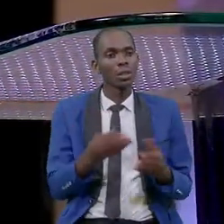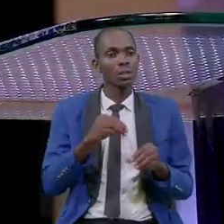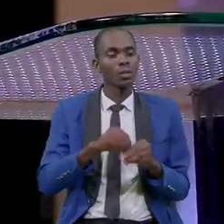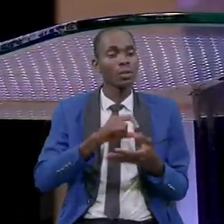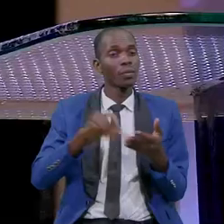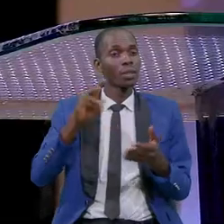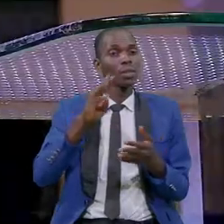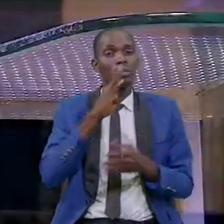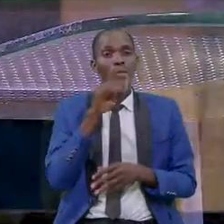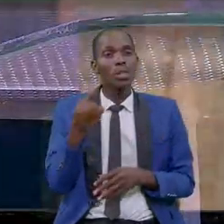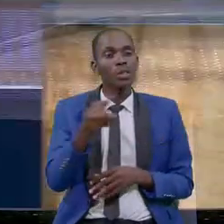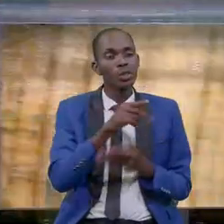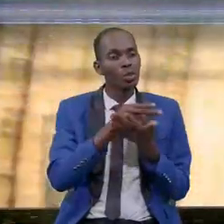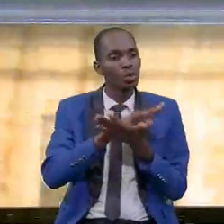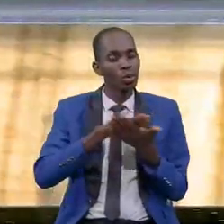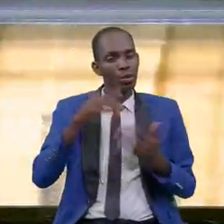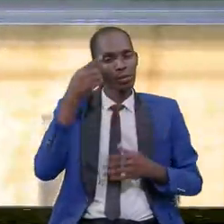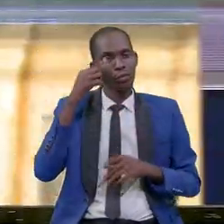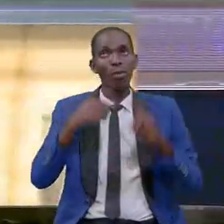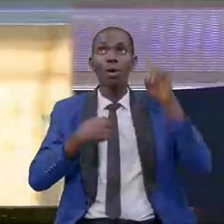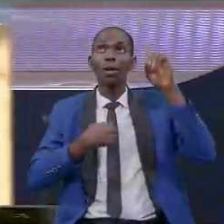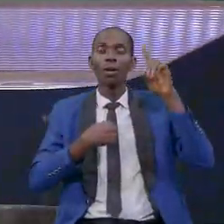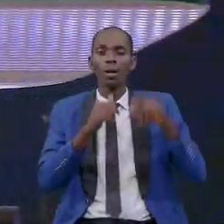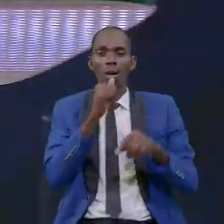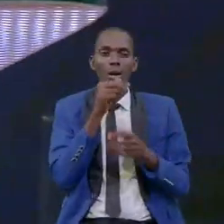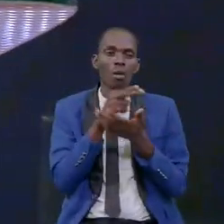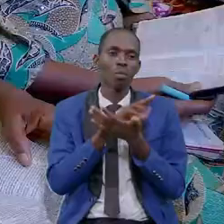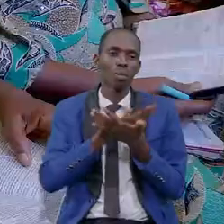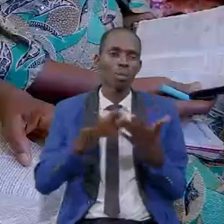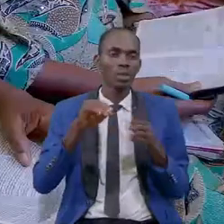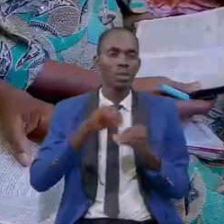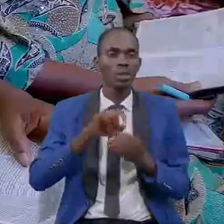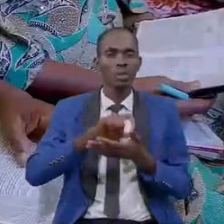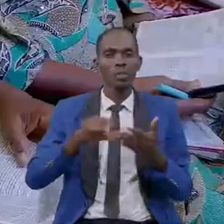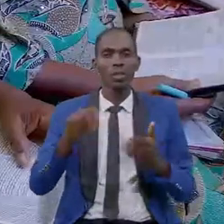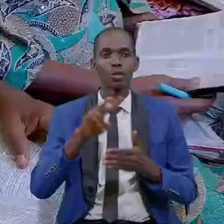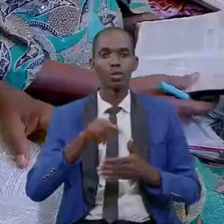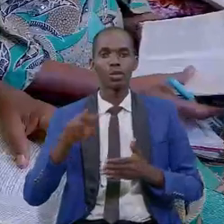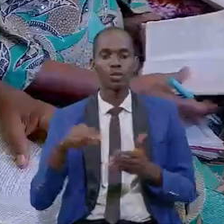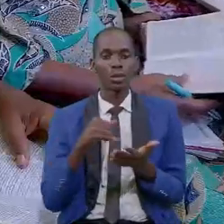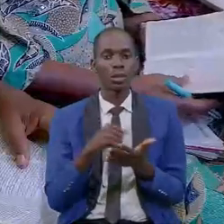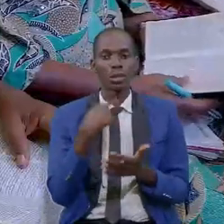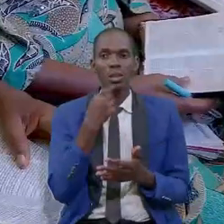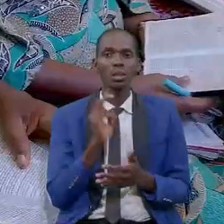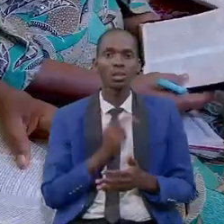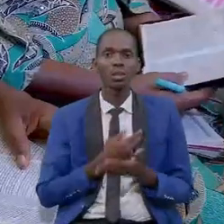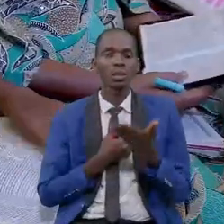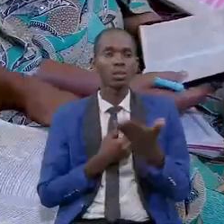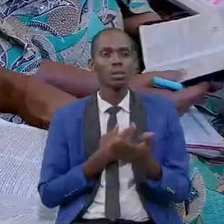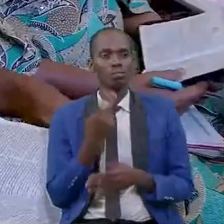Et dit, vous serez saints, car je suis saint. Le verset 22 dit,